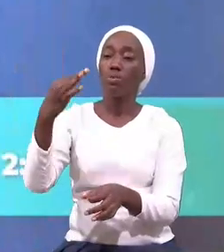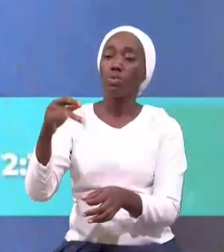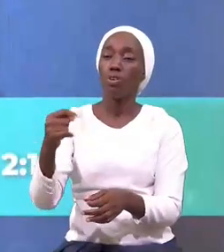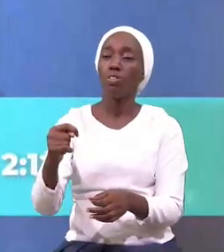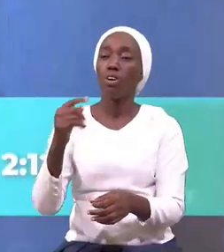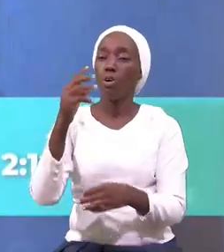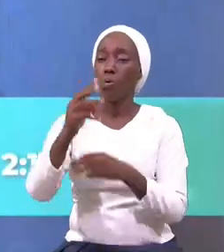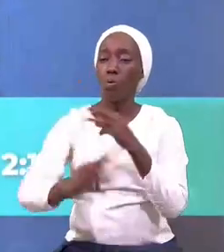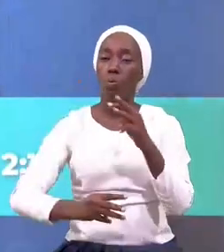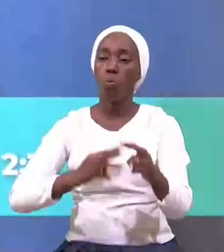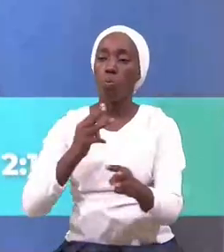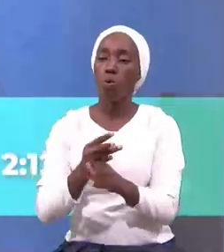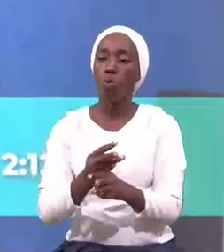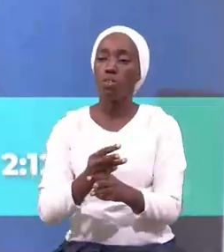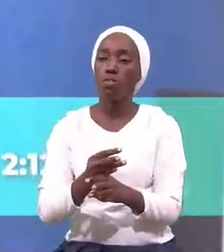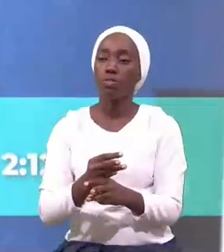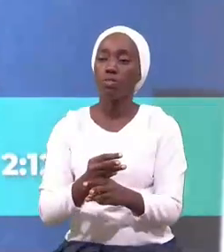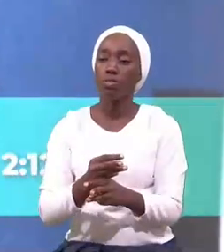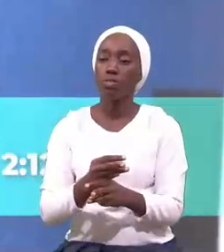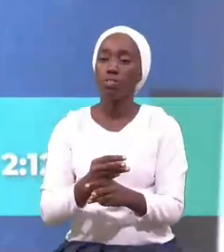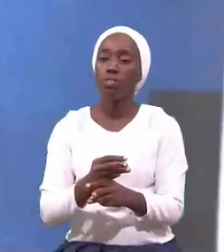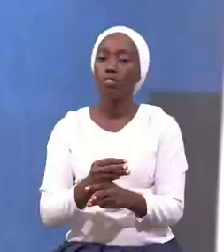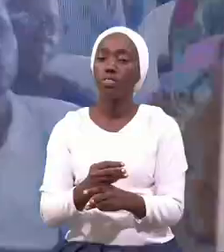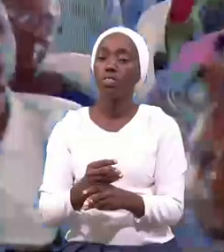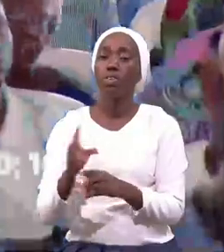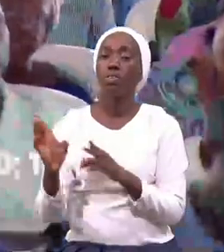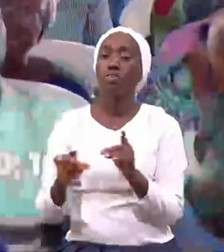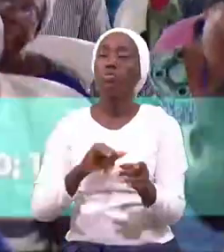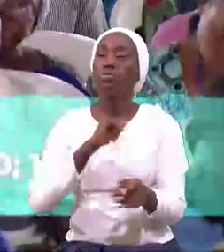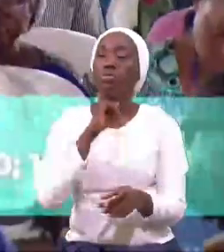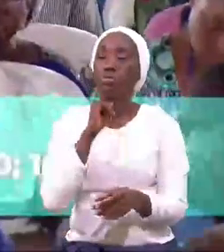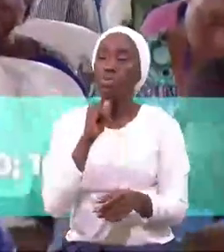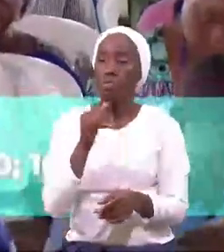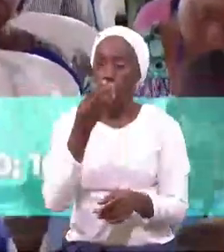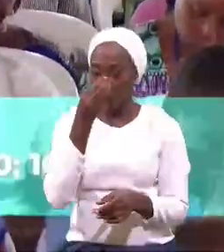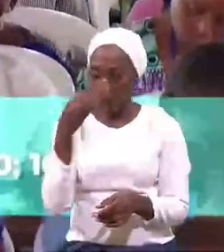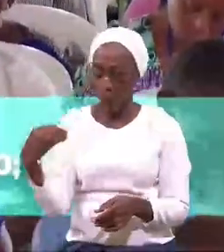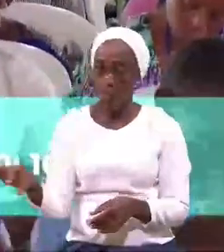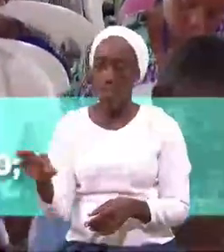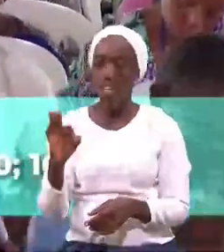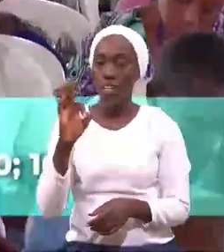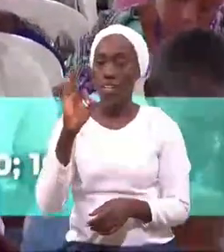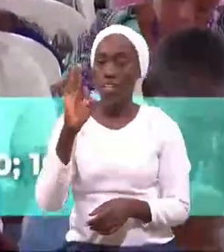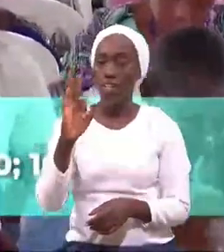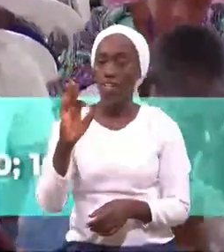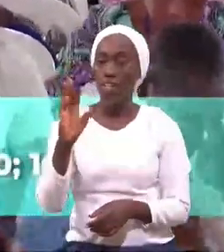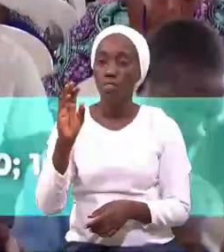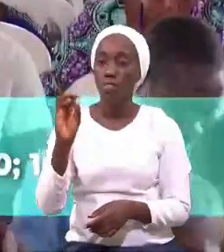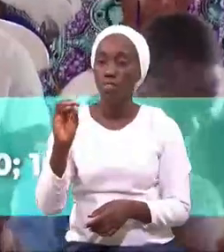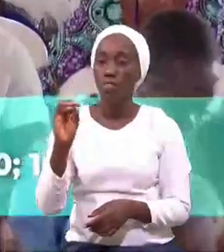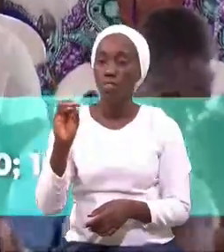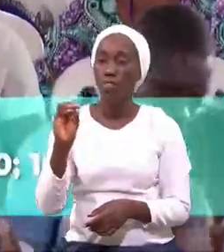Le F. Ne frustrez pas